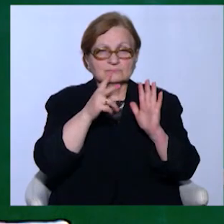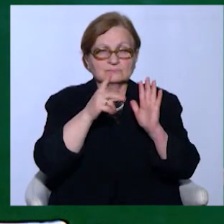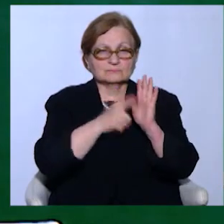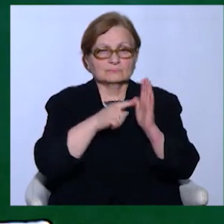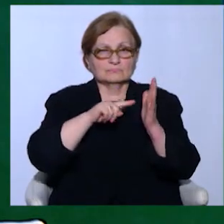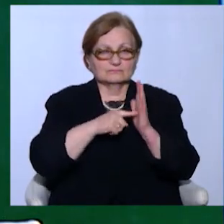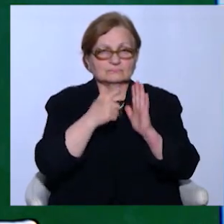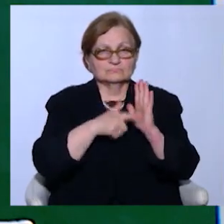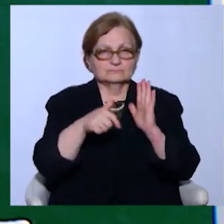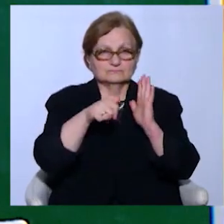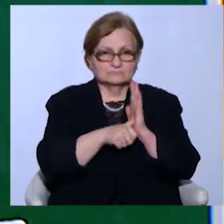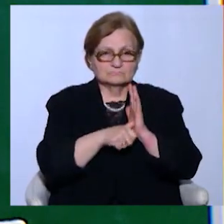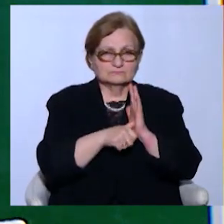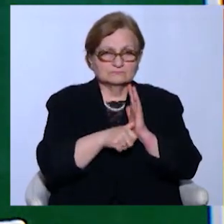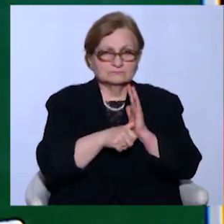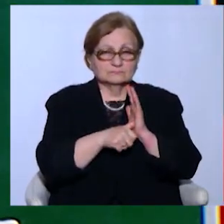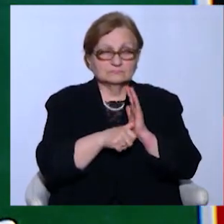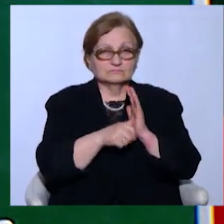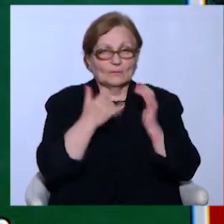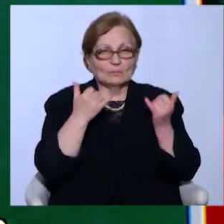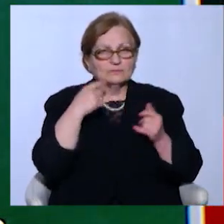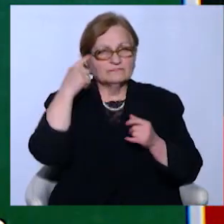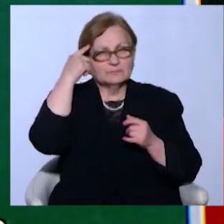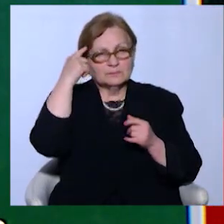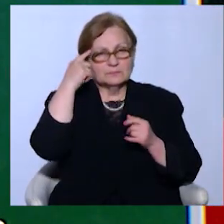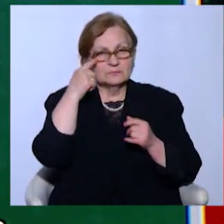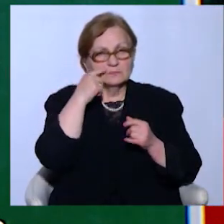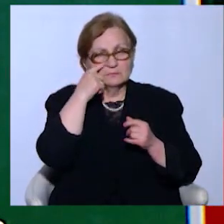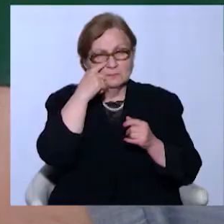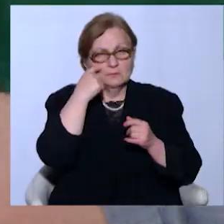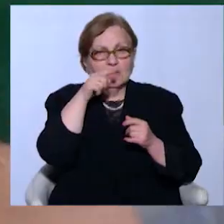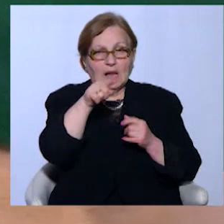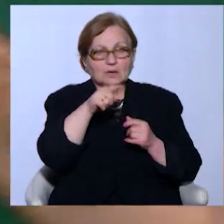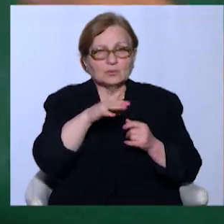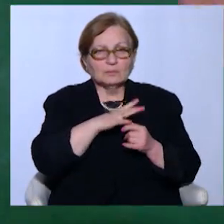გამრავლებული 76-ზე. მოდი ახლა ასე ვიფიქრებ. აქ რომ კონდეს